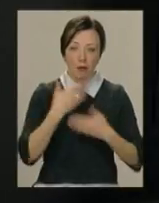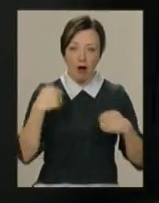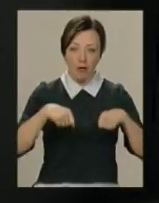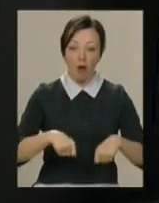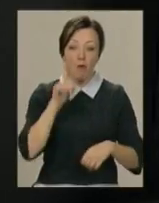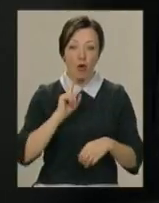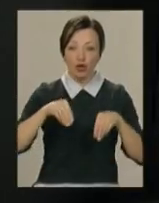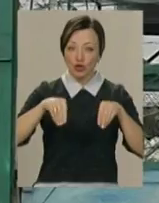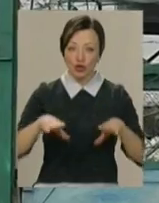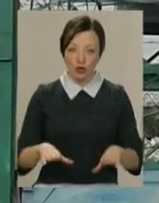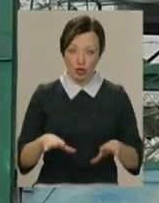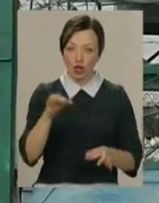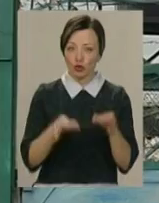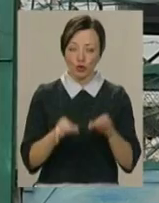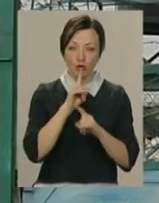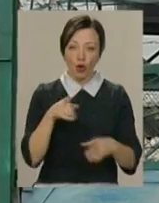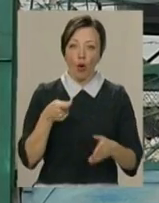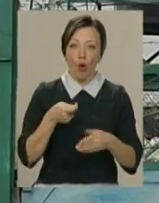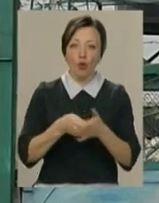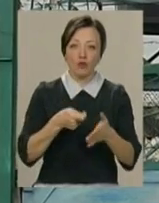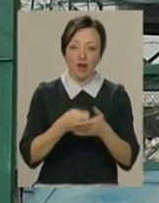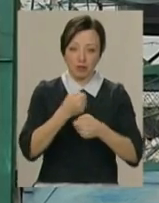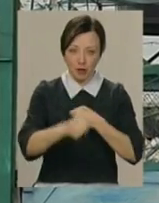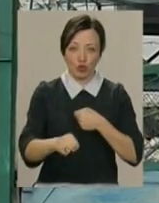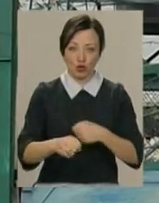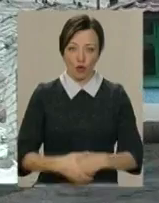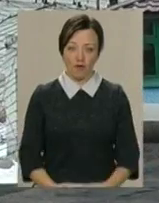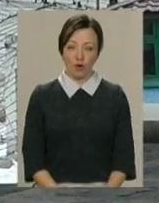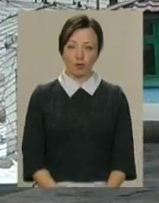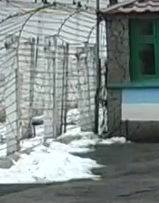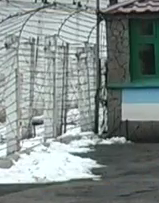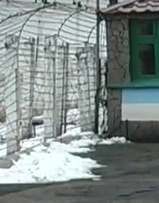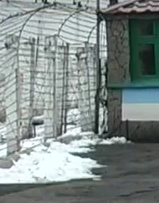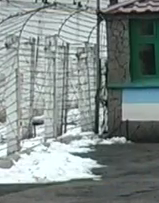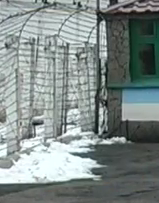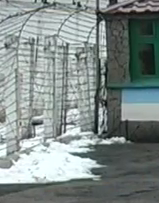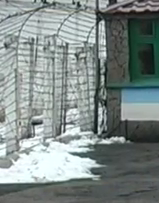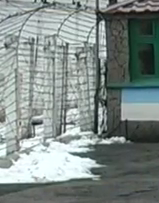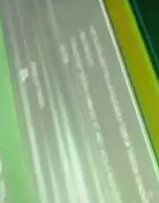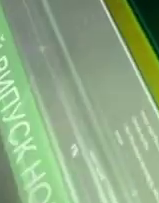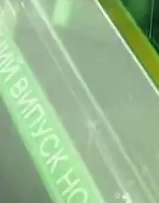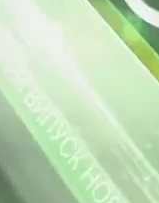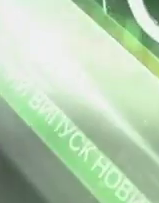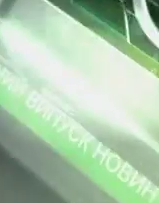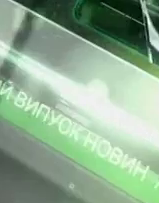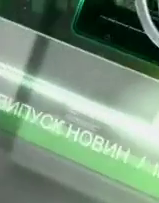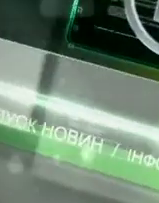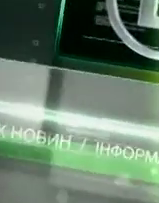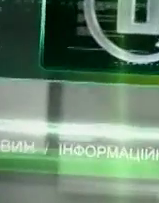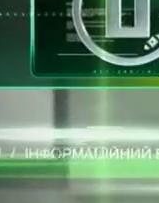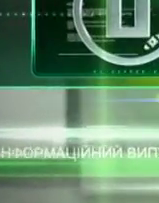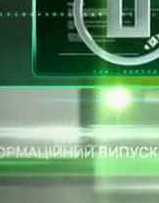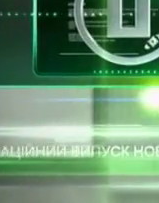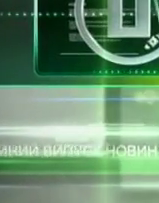поки суд не винесе рішення годувати їх примусово. Світлана Поробок, Віктор Кривий, новини, Поділля Центр.